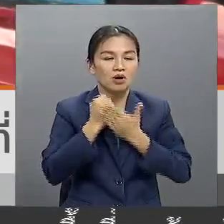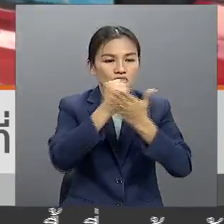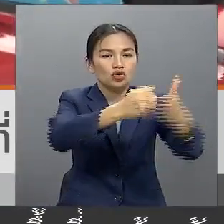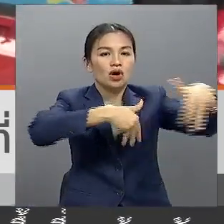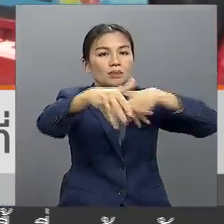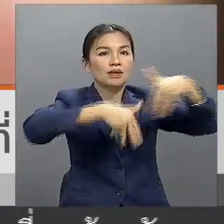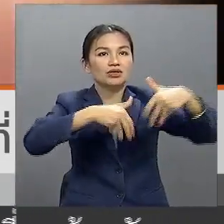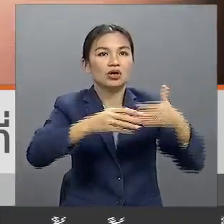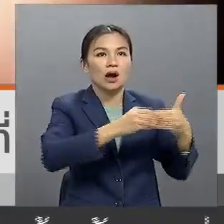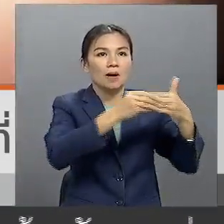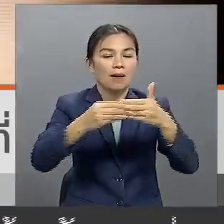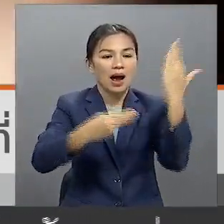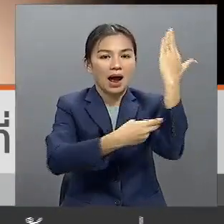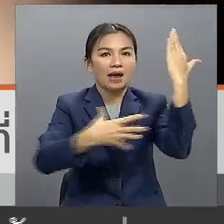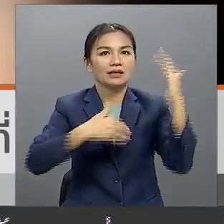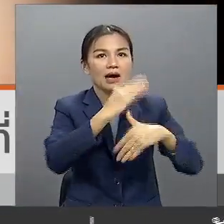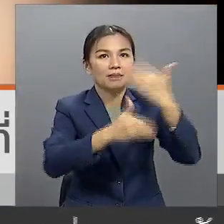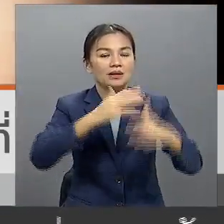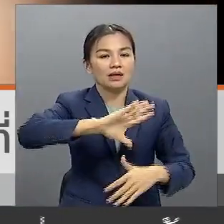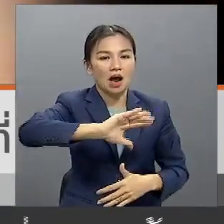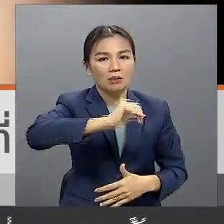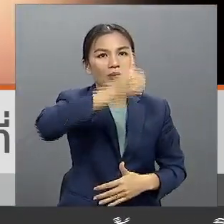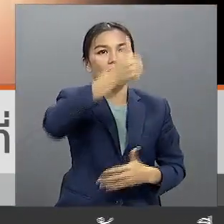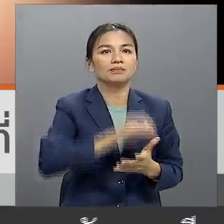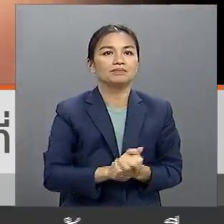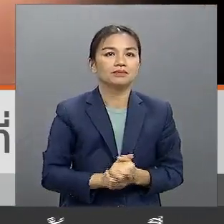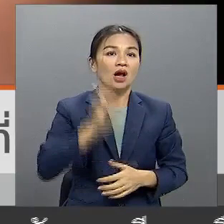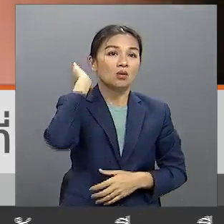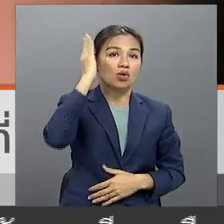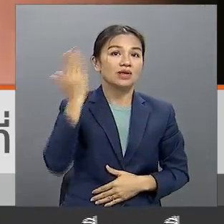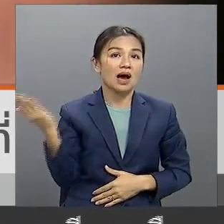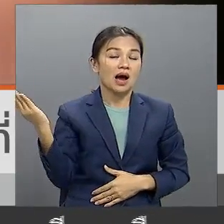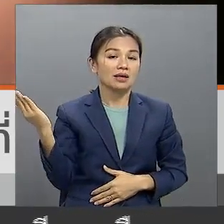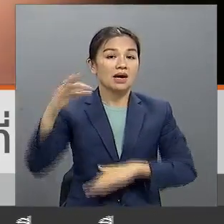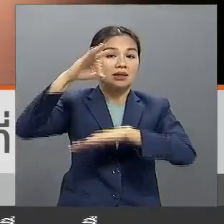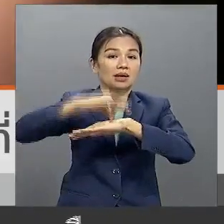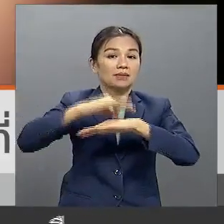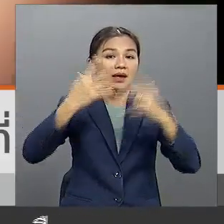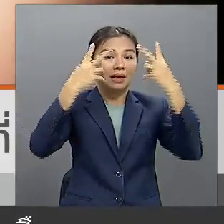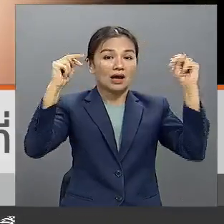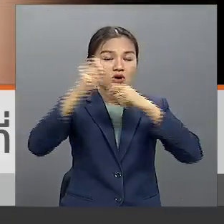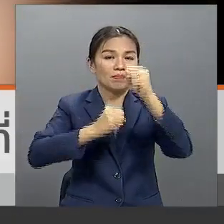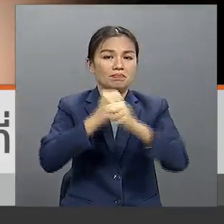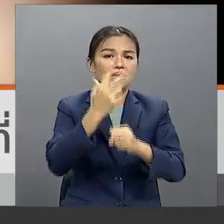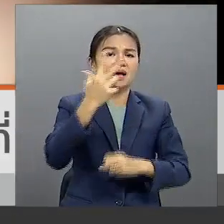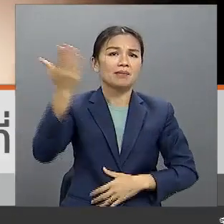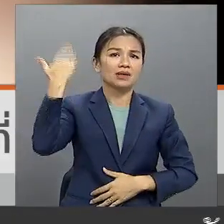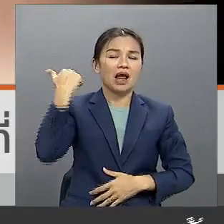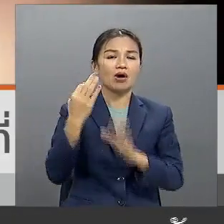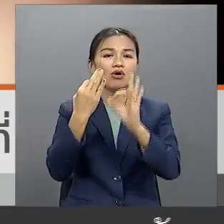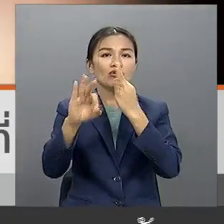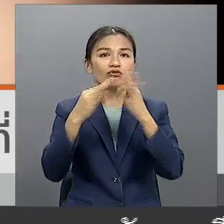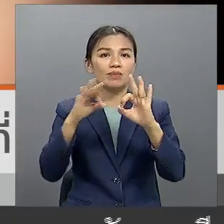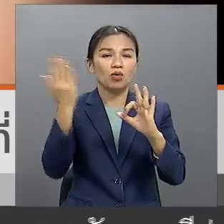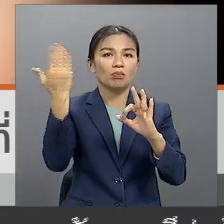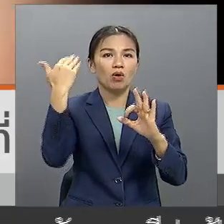หญ่ไปด้วยกันค่ะขณะที่นายไพรพัฒโนอดีตนายกเทศมนตรี3สมัยก็ไลฟ์ผ่าน Facebook เมื่อคืนที่ผ่านมาห